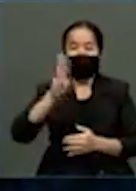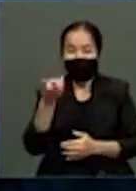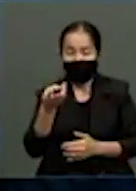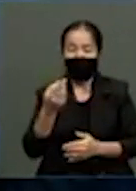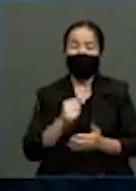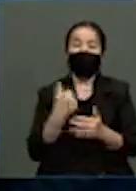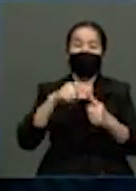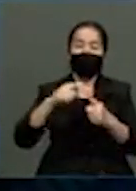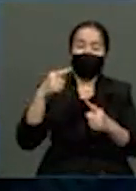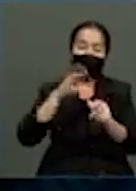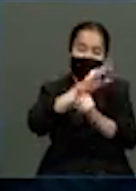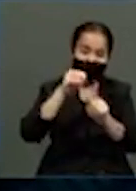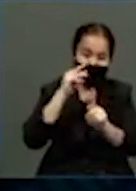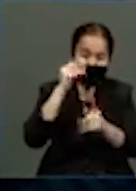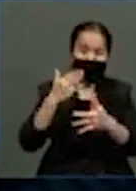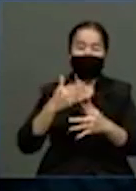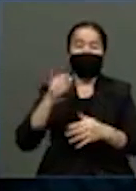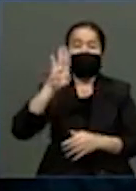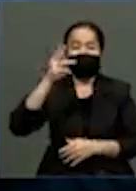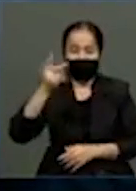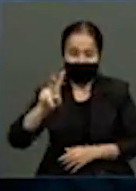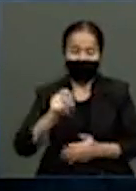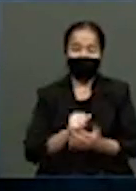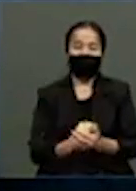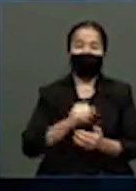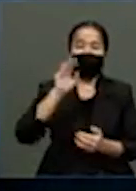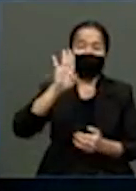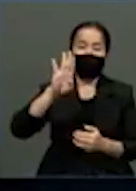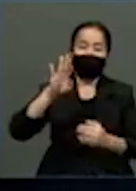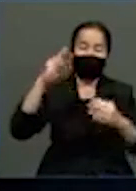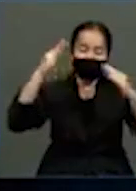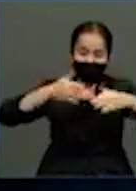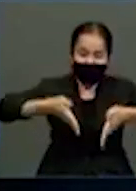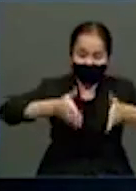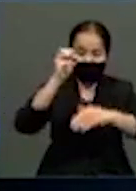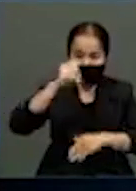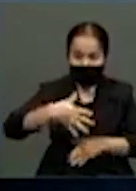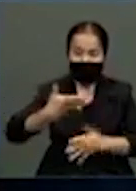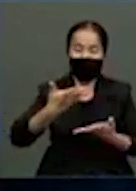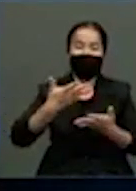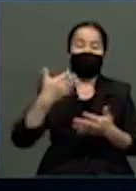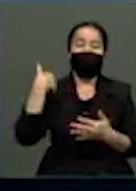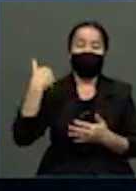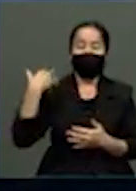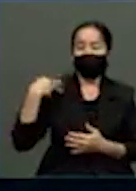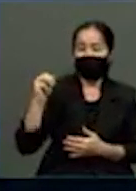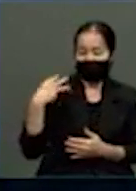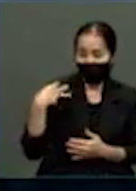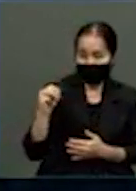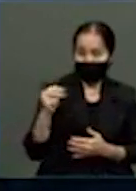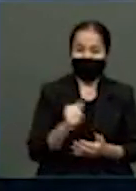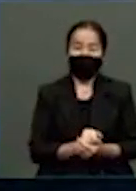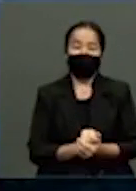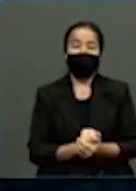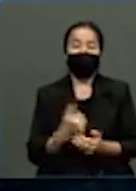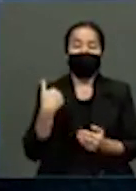พระนครปทุมวันทุ่งครุบางแคนะครับบางคอแหลมสุนหลวงยานาวาหนองจอกมีนบุรีและวัฒน